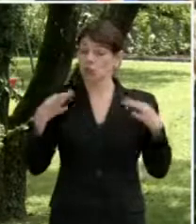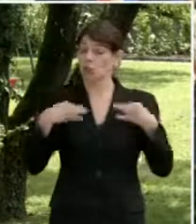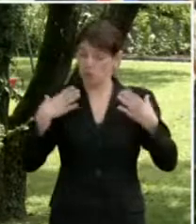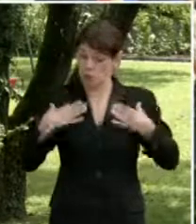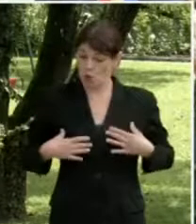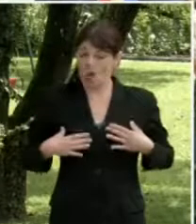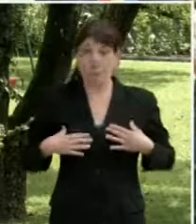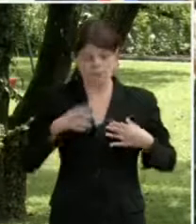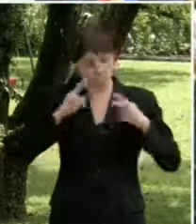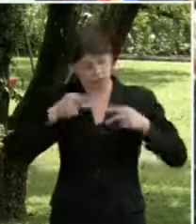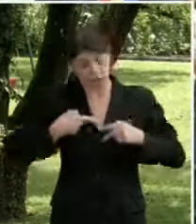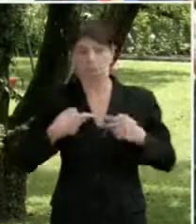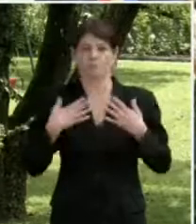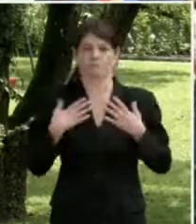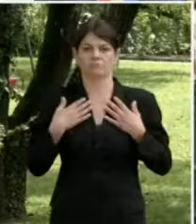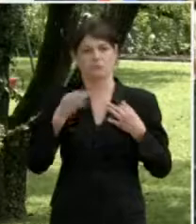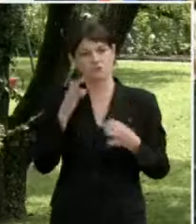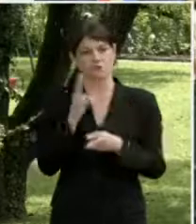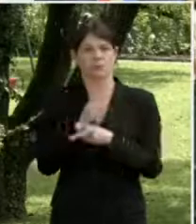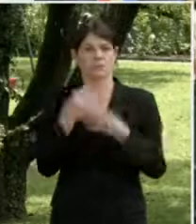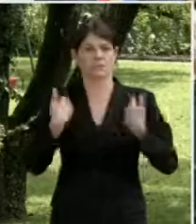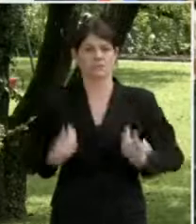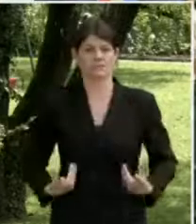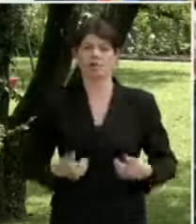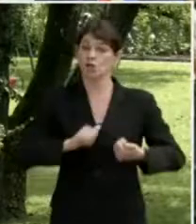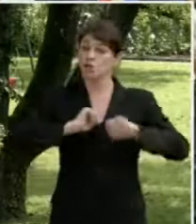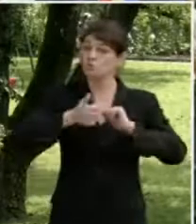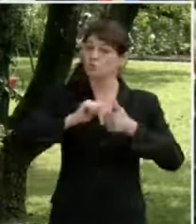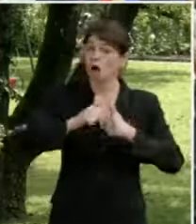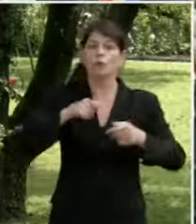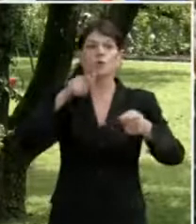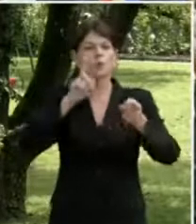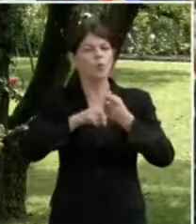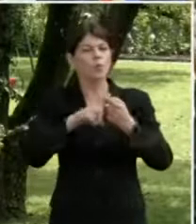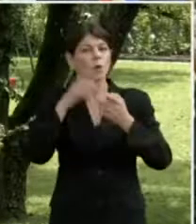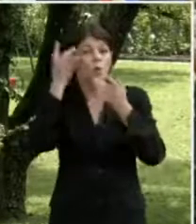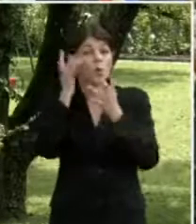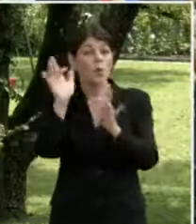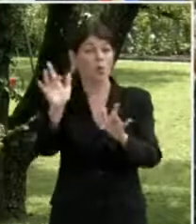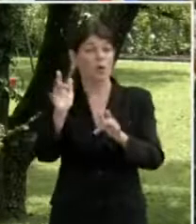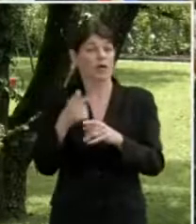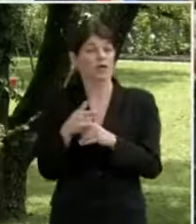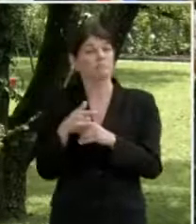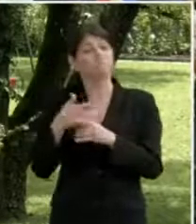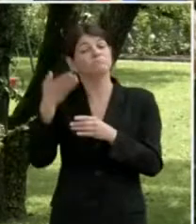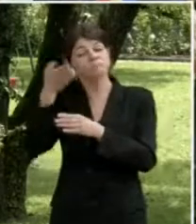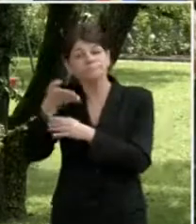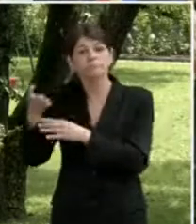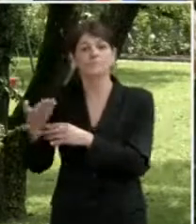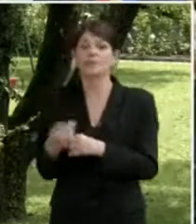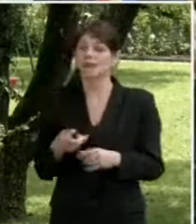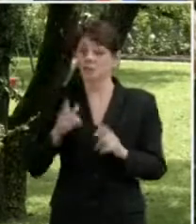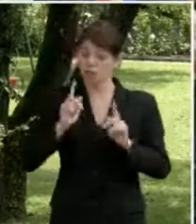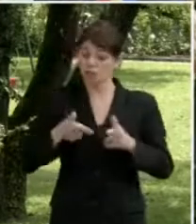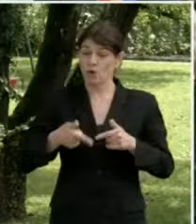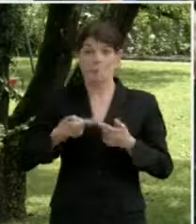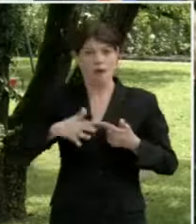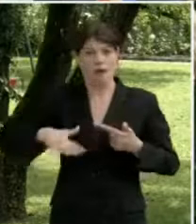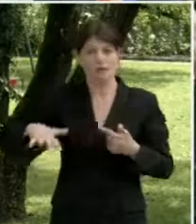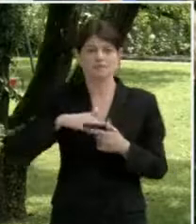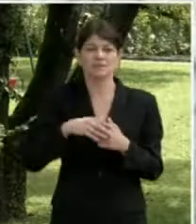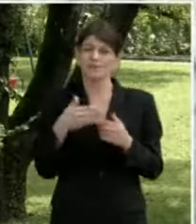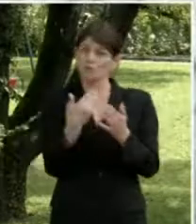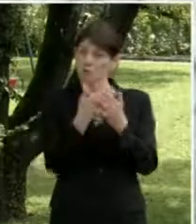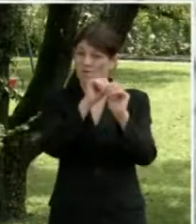Körper Sorge zu tragen. Sport und kulturelle Betätigungen sollen im Land in einer Art und